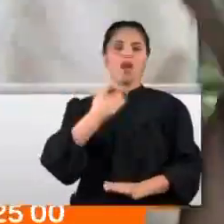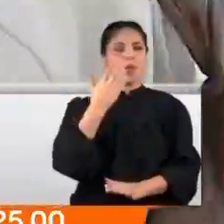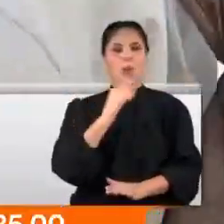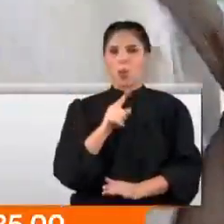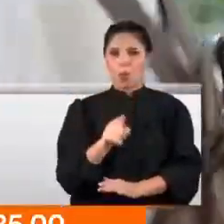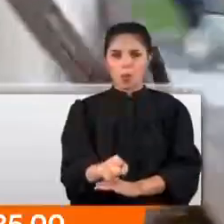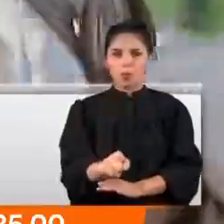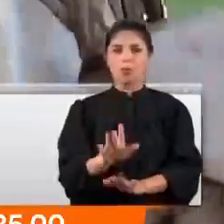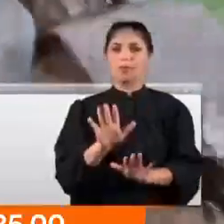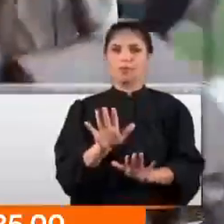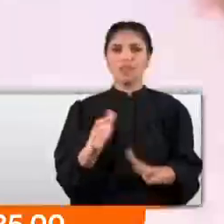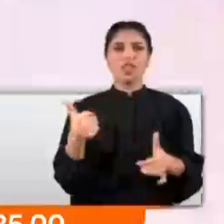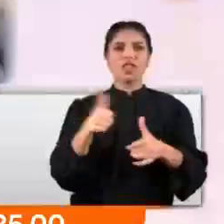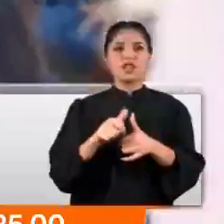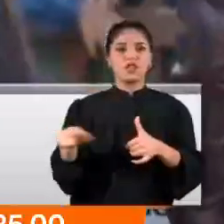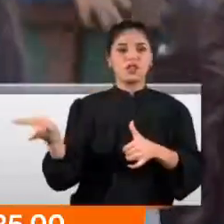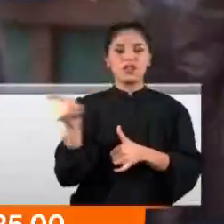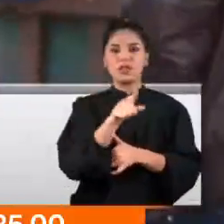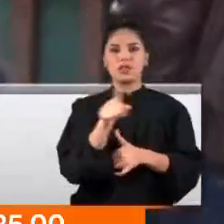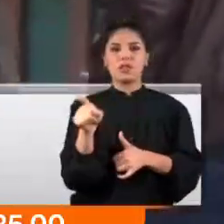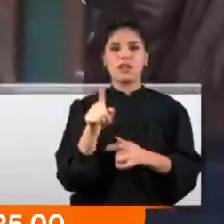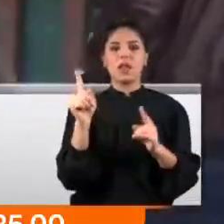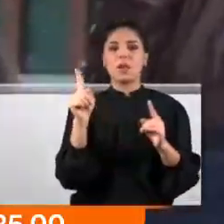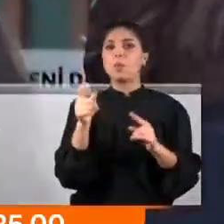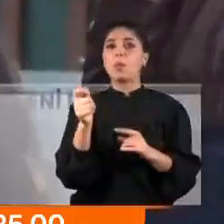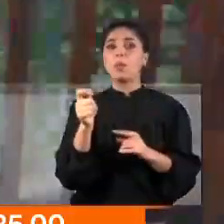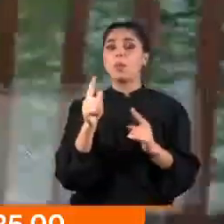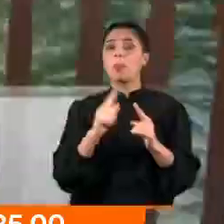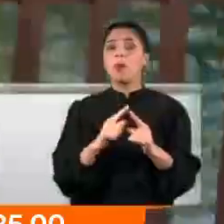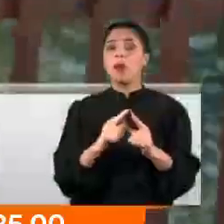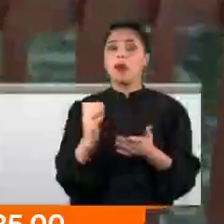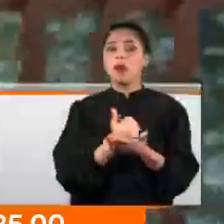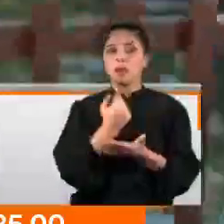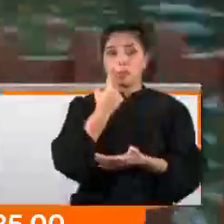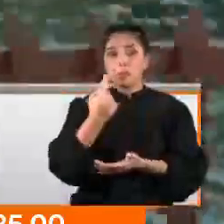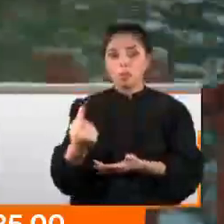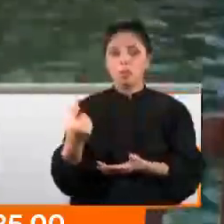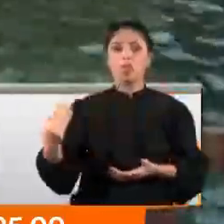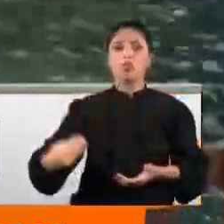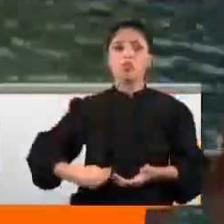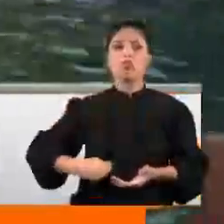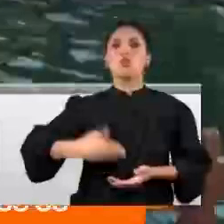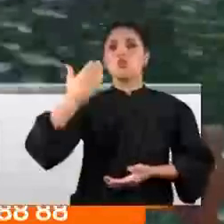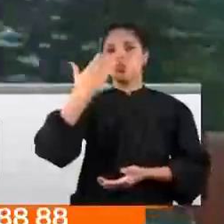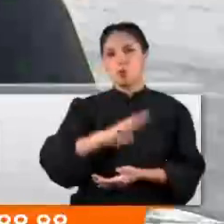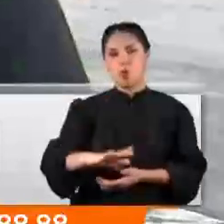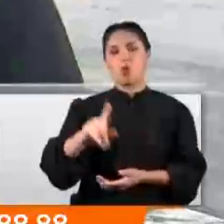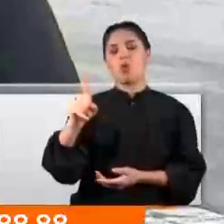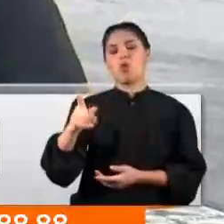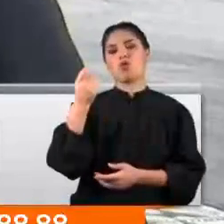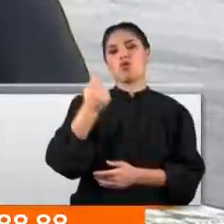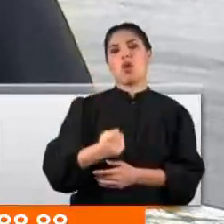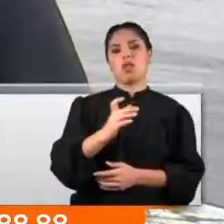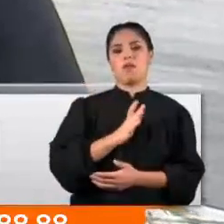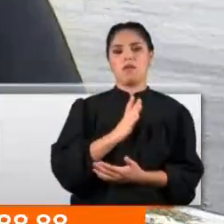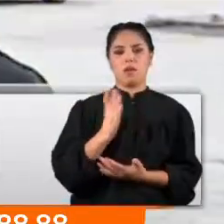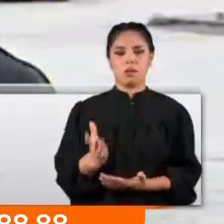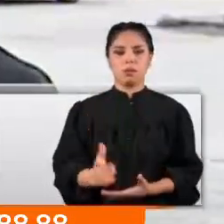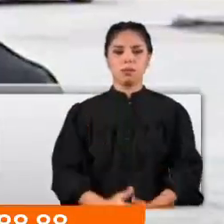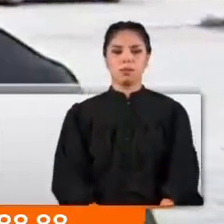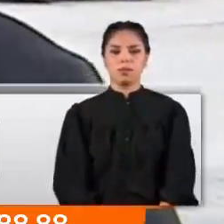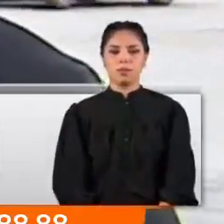bulunmuyor. Ancak çiftlerin gelir durumuna bakılacak. Kriterler arasında suça bulaşmamış olmak da var. Sizin yaş kaç? Benim